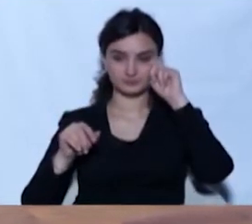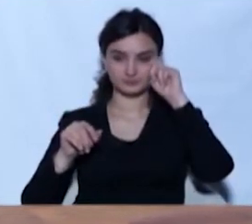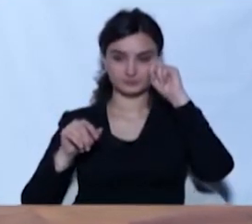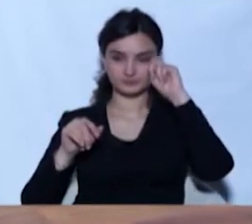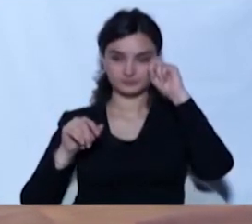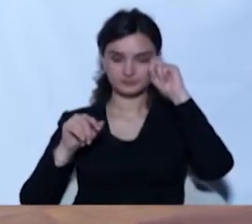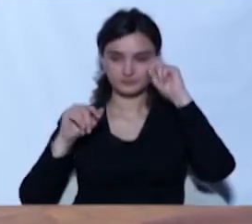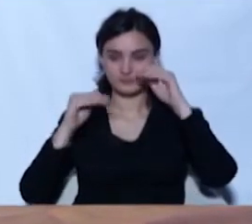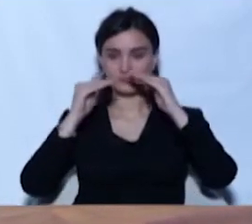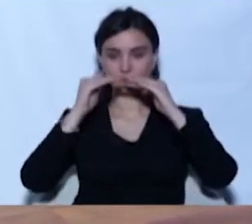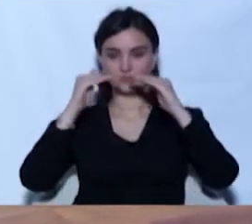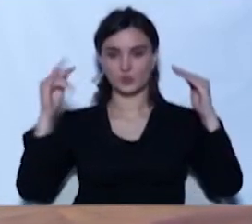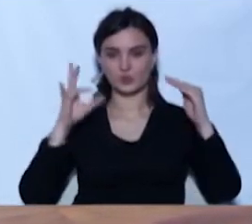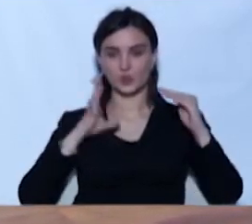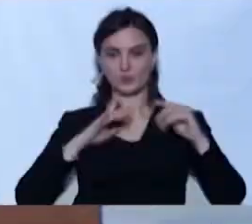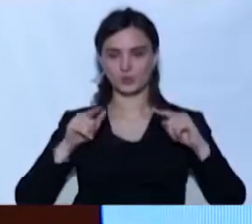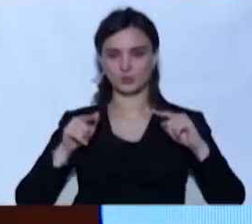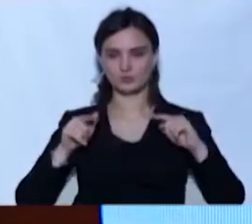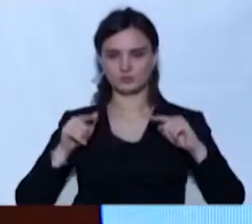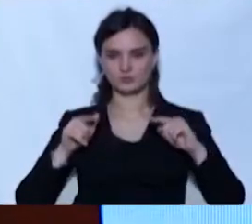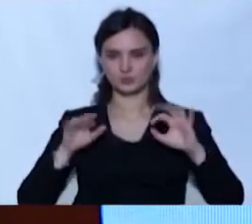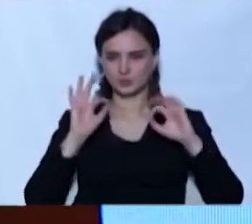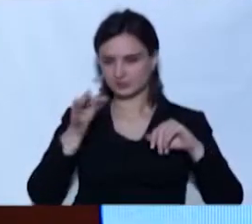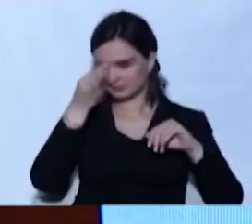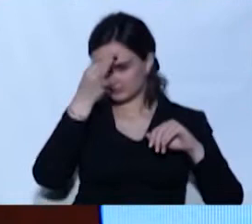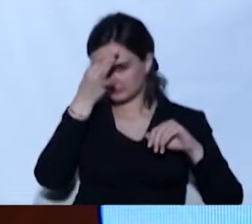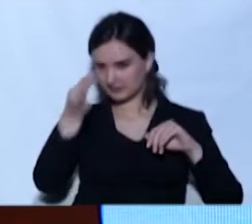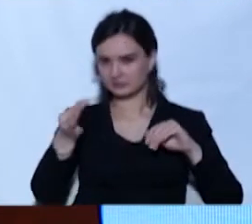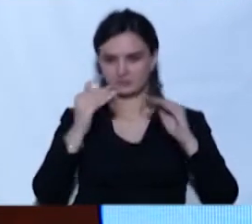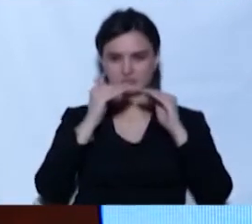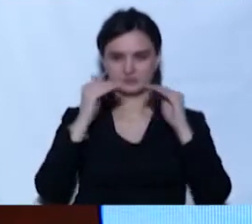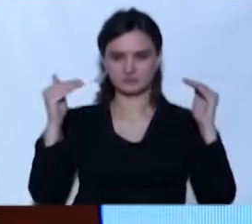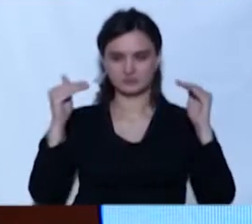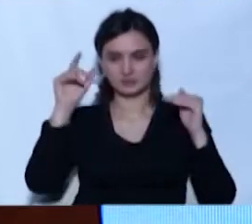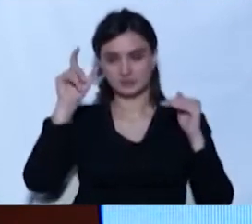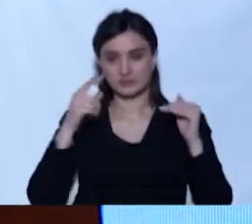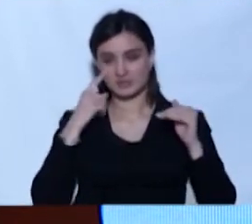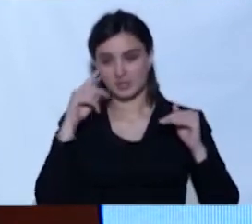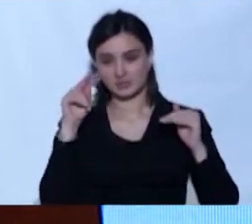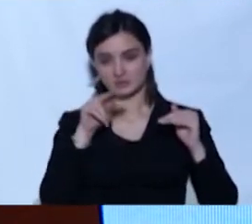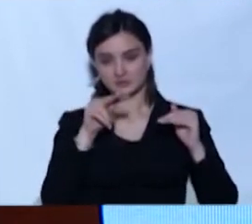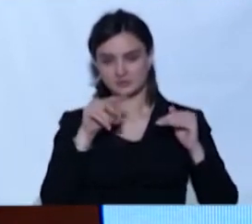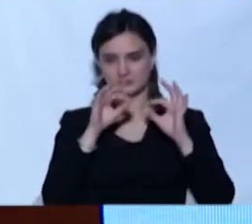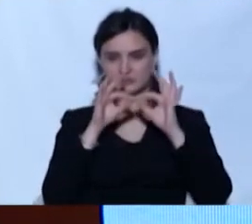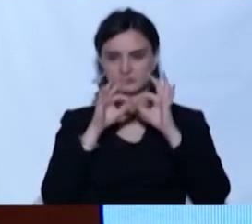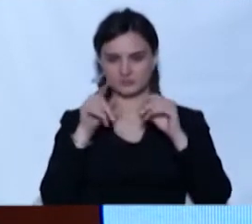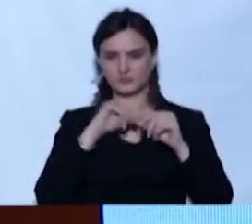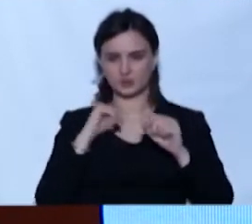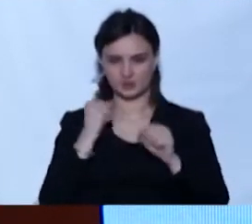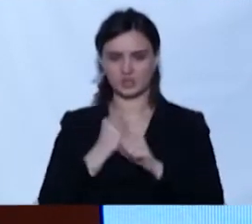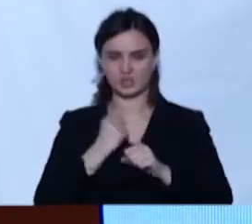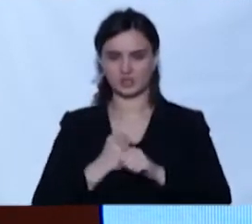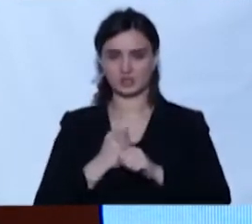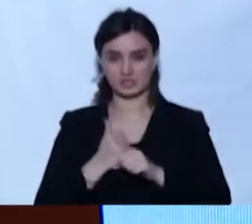ყოფილიყო აბსოლუტურად სწორი ადამიანის თვალისათვის, მათ დახარეს, აი აქ კარგად